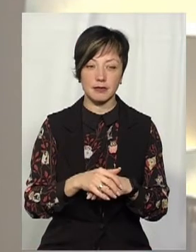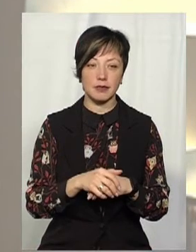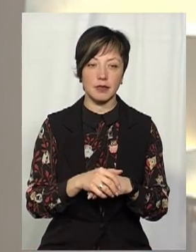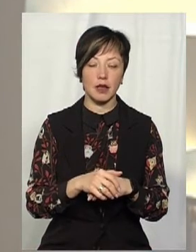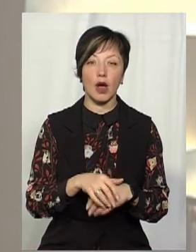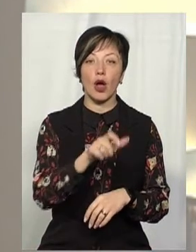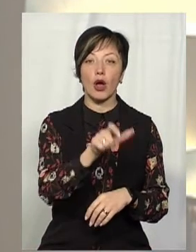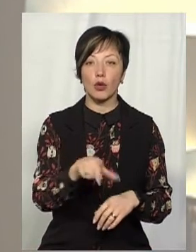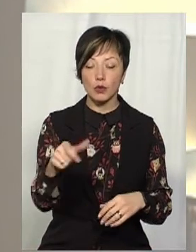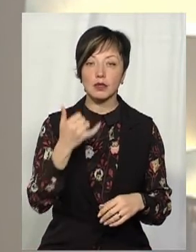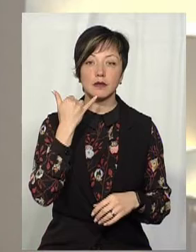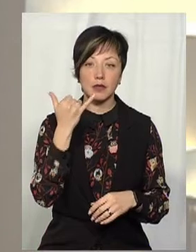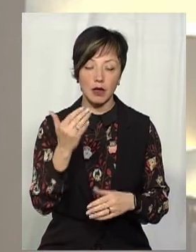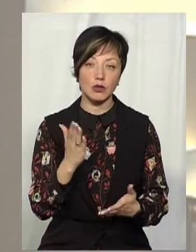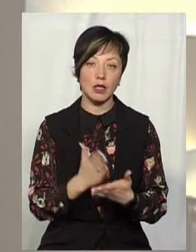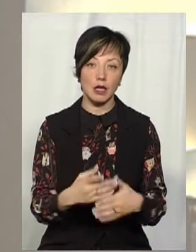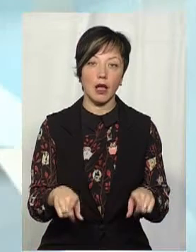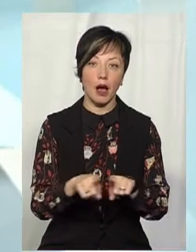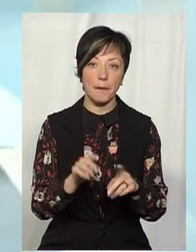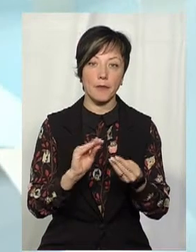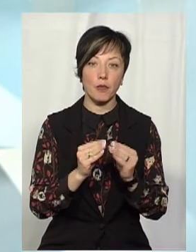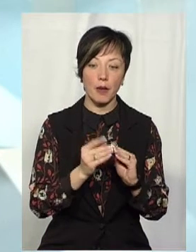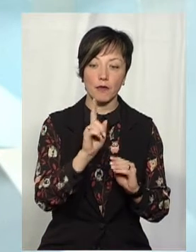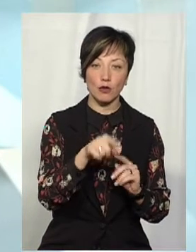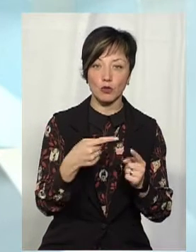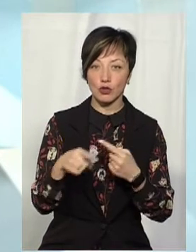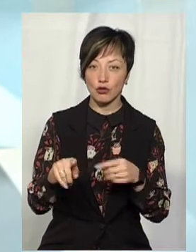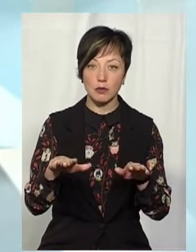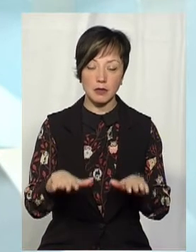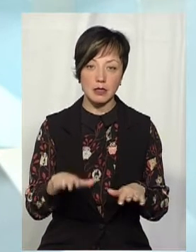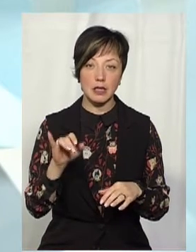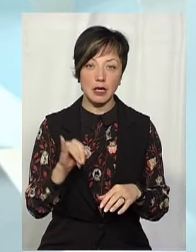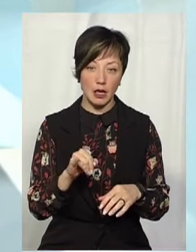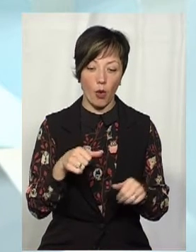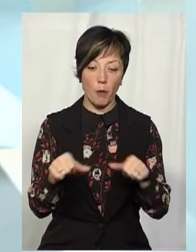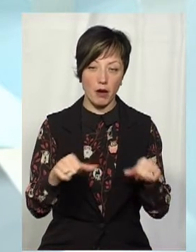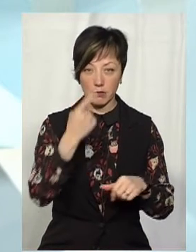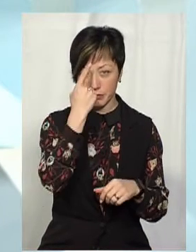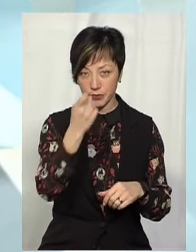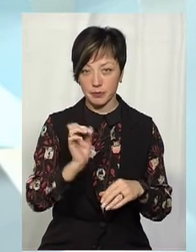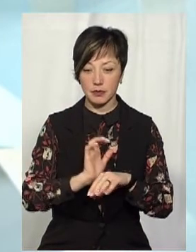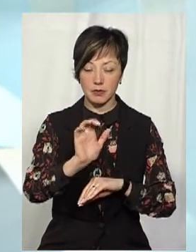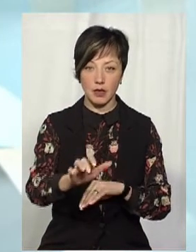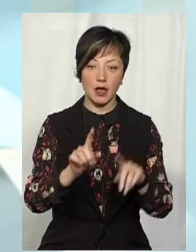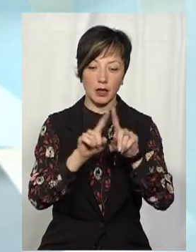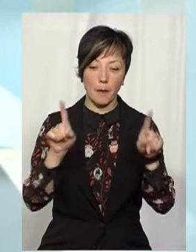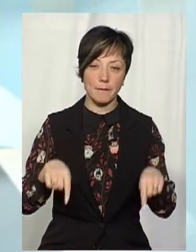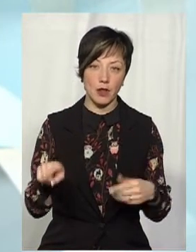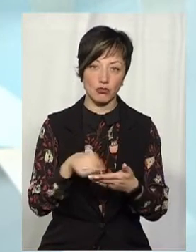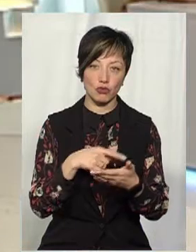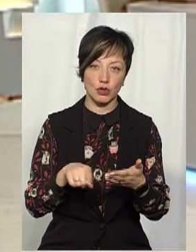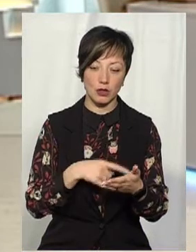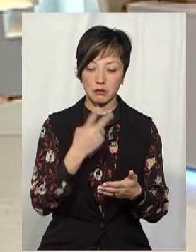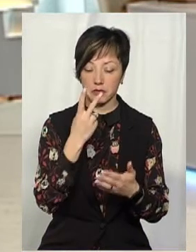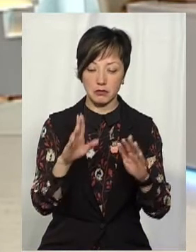Тобто громадяни звертаються, що є така проблема в тому чи іншому місці. І оператор повідомлення направляє на планшетний